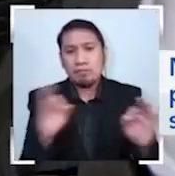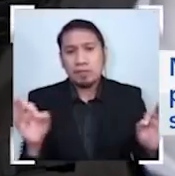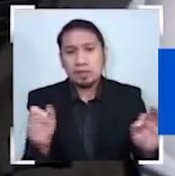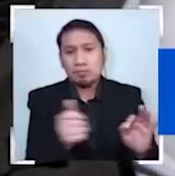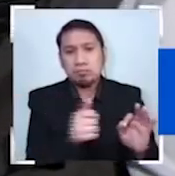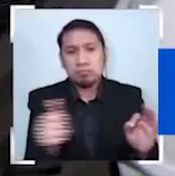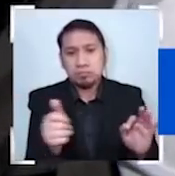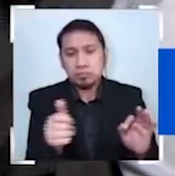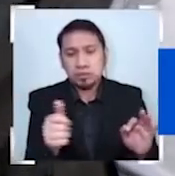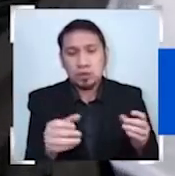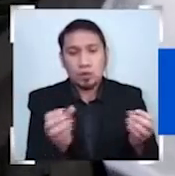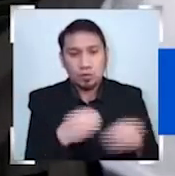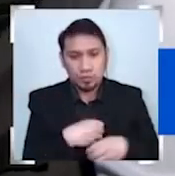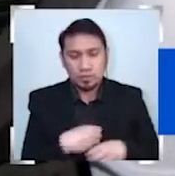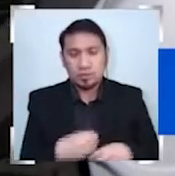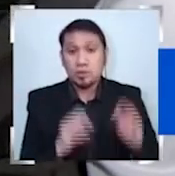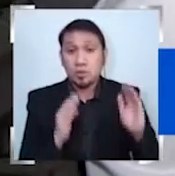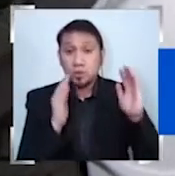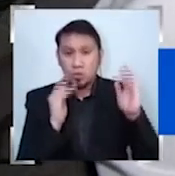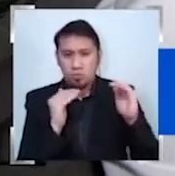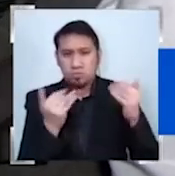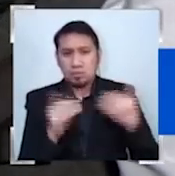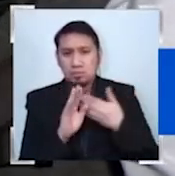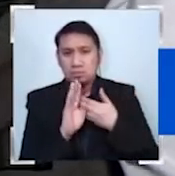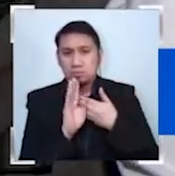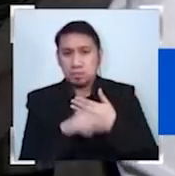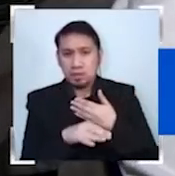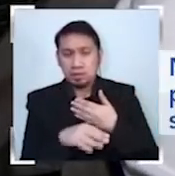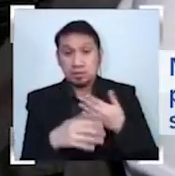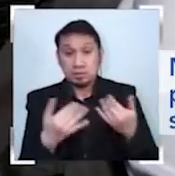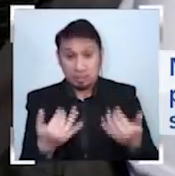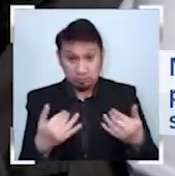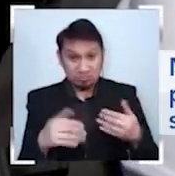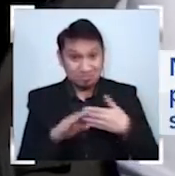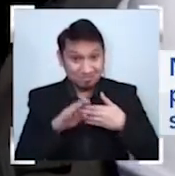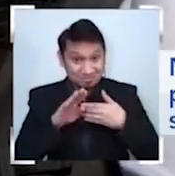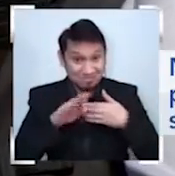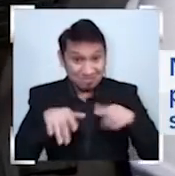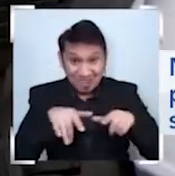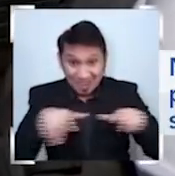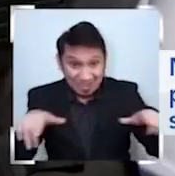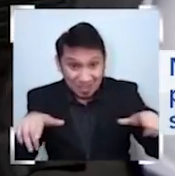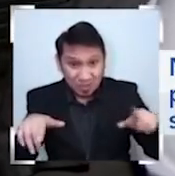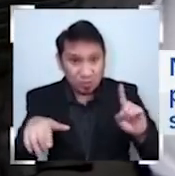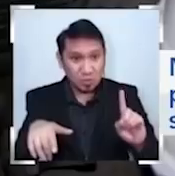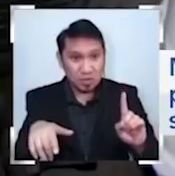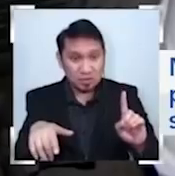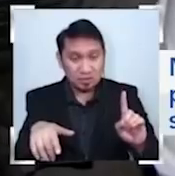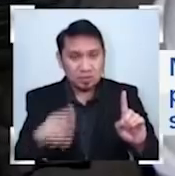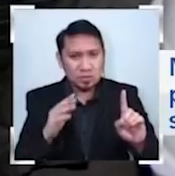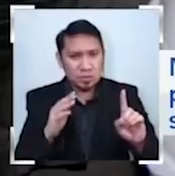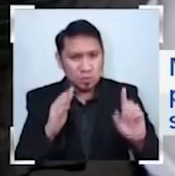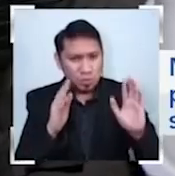ibalik na nila kasi nagbaba sila ng alert. So dapat